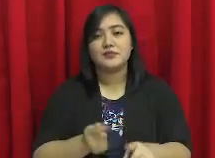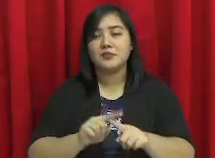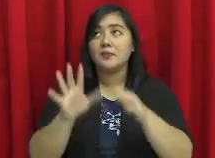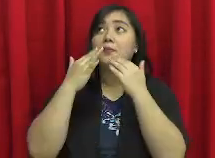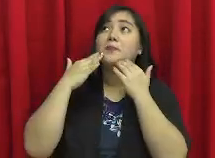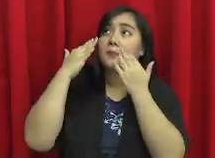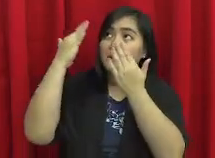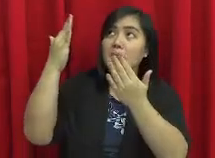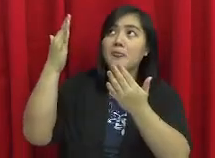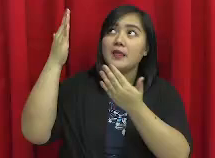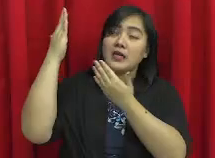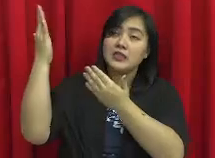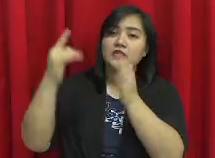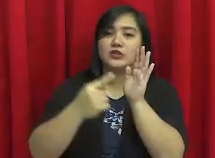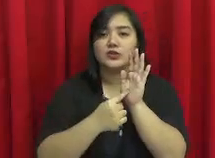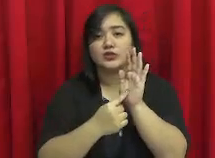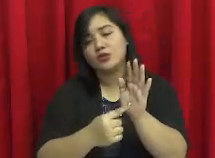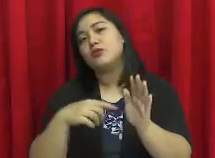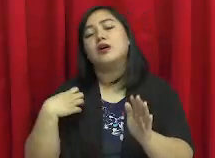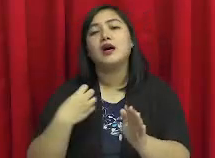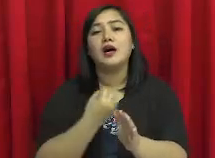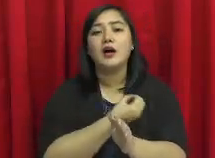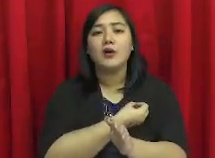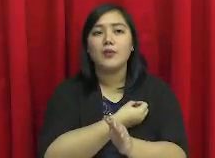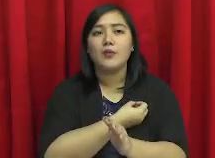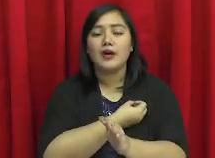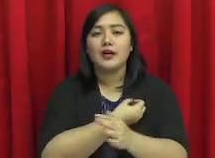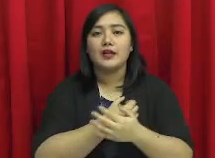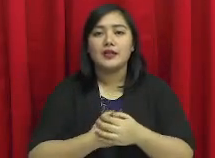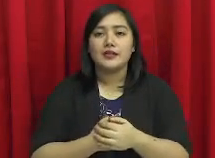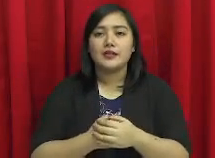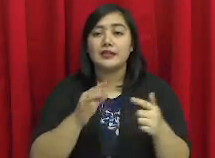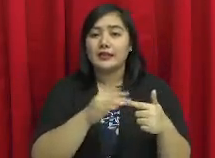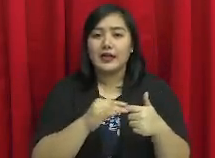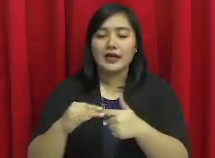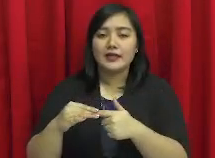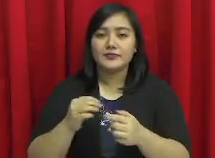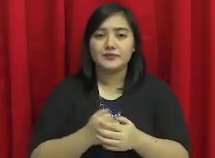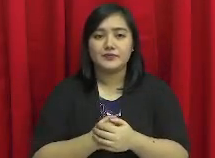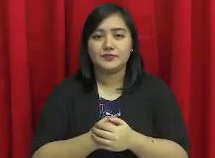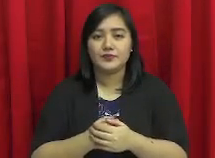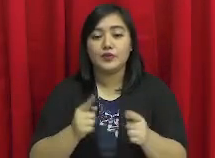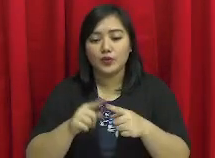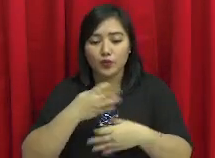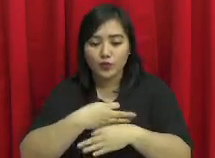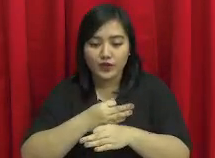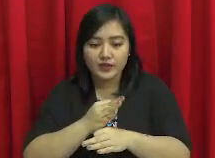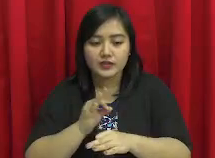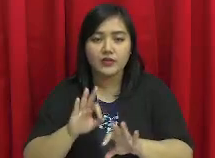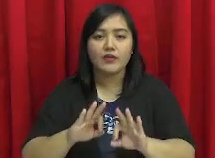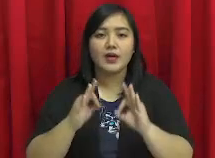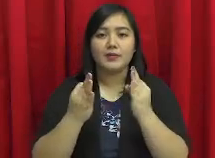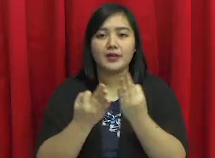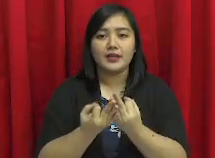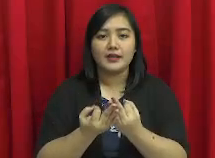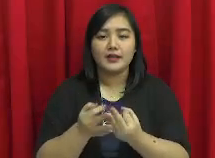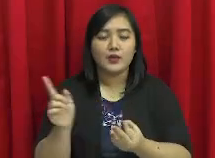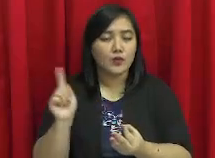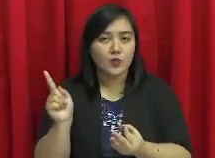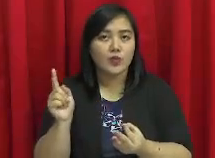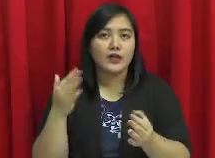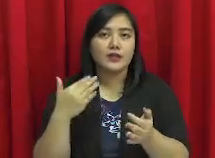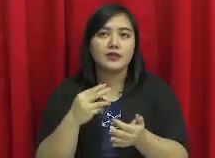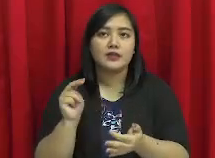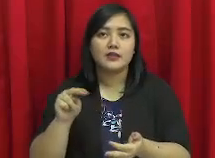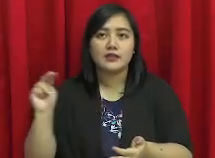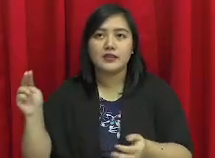sa atin ito para maitama natin ngayon yung ating mga pamilya. Yeah. Ano na lang ngayon ang kailangan natin gawin ito, mga kapatid? As we close on